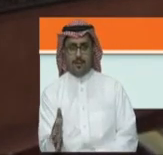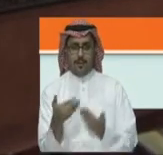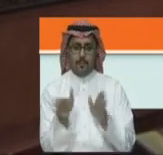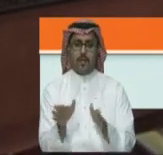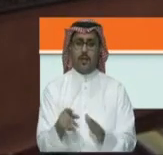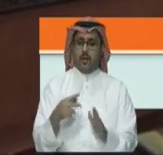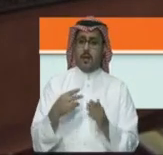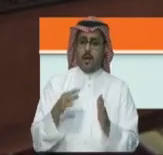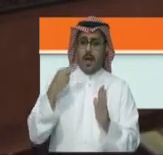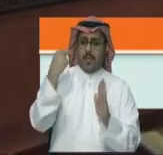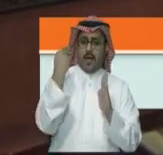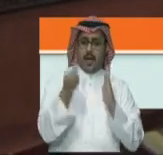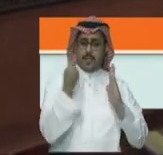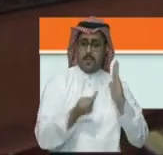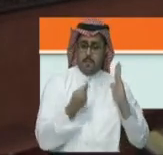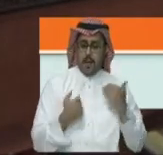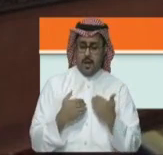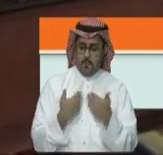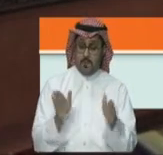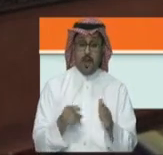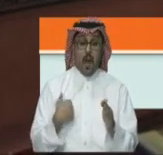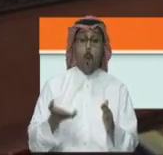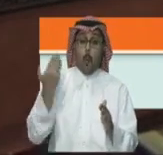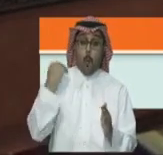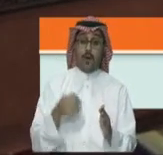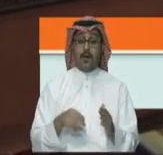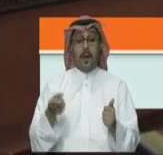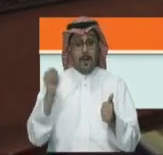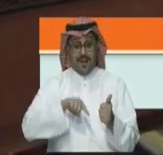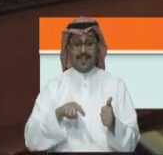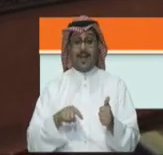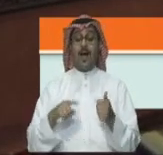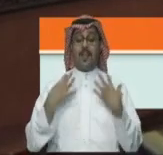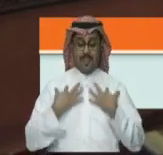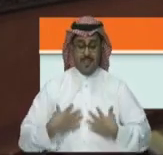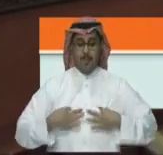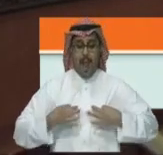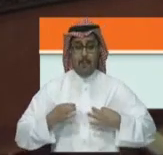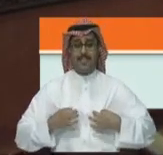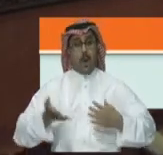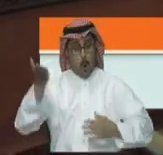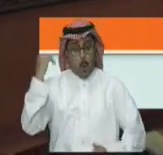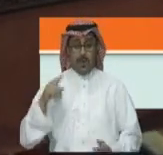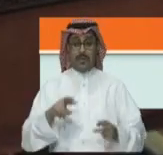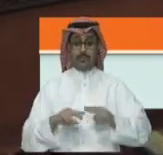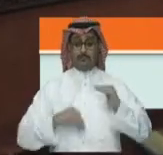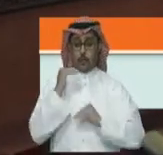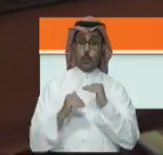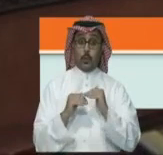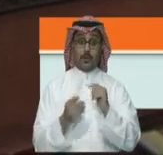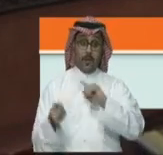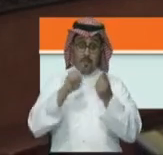الرسم ونميتها الحمد لله لخدمة قطاع الأزياء في البداية، ثم تطور الموضوع